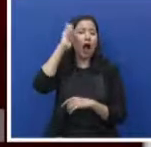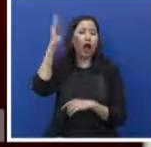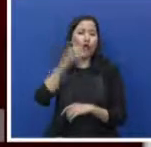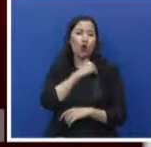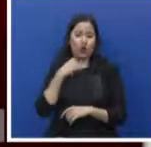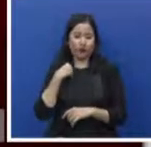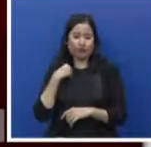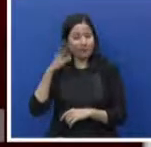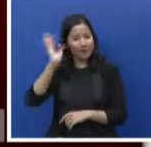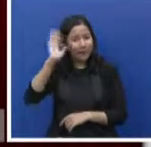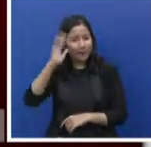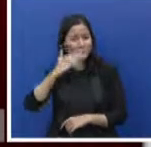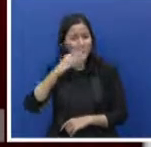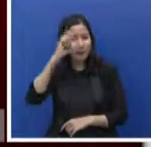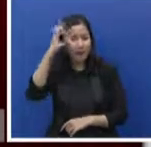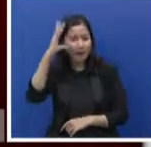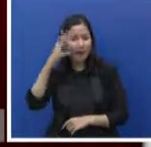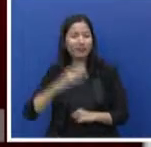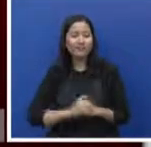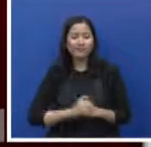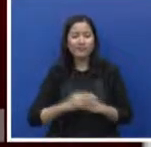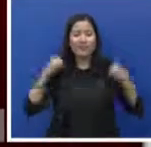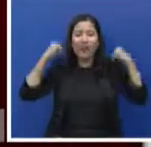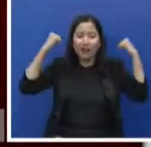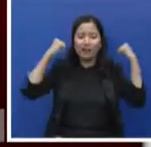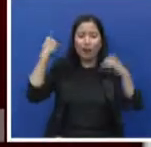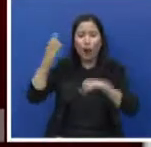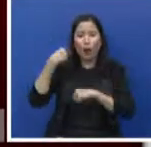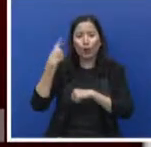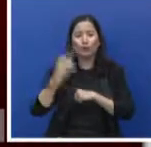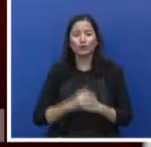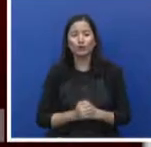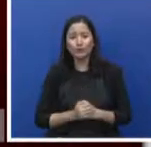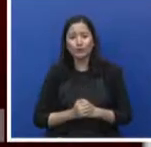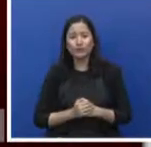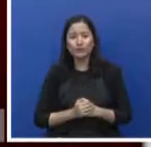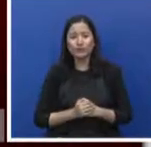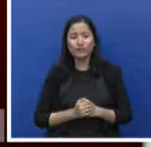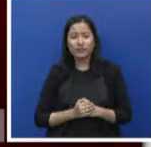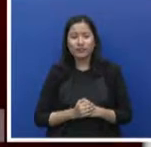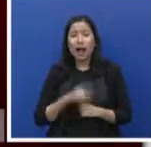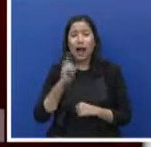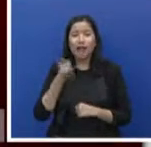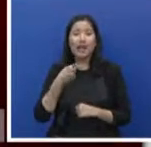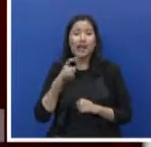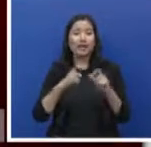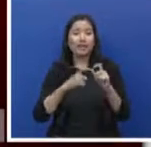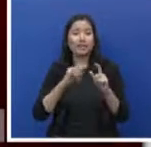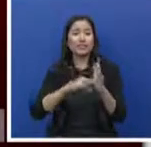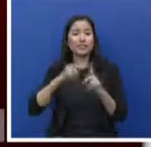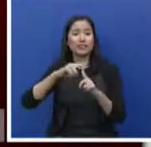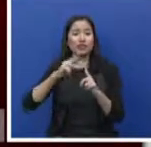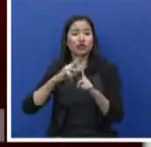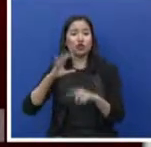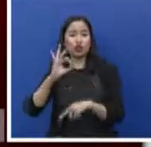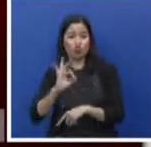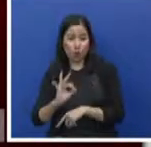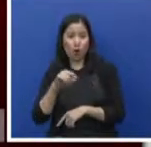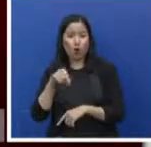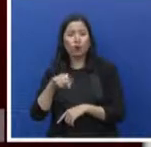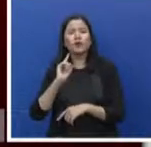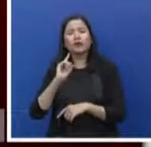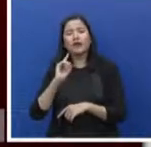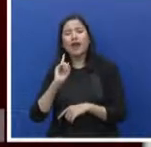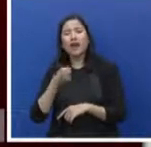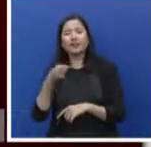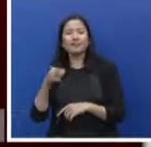Jonathan? Siang. Selamat siang, sehat selalu. Dan juga tak lupa ada Mbak Sinto Nugroho, Chief of Public Policy and Government